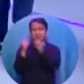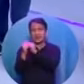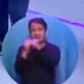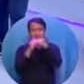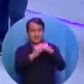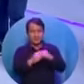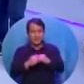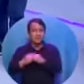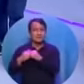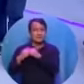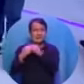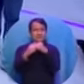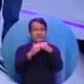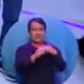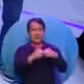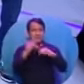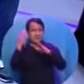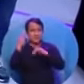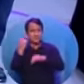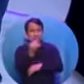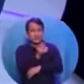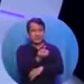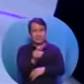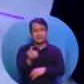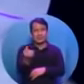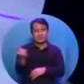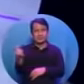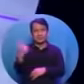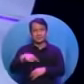sama-sama, pangarap ng isa't isa,